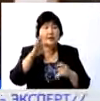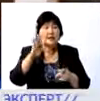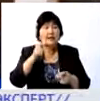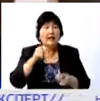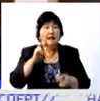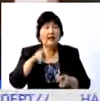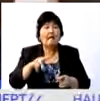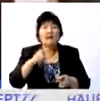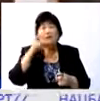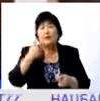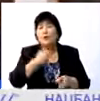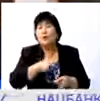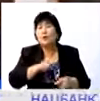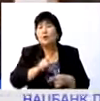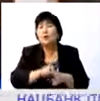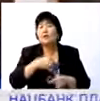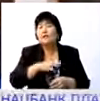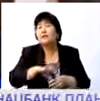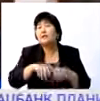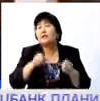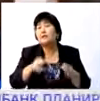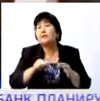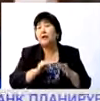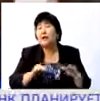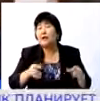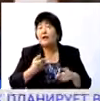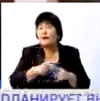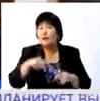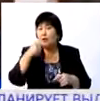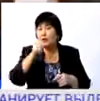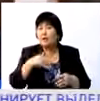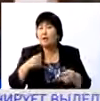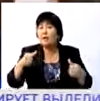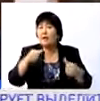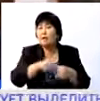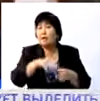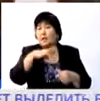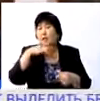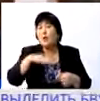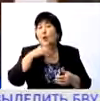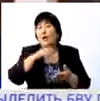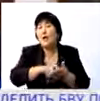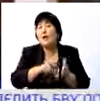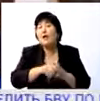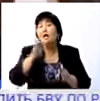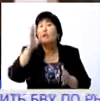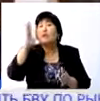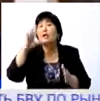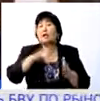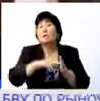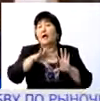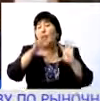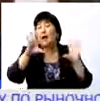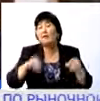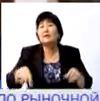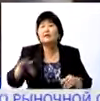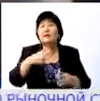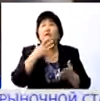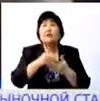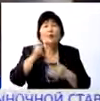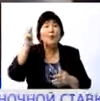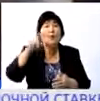это очень важно для обеспечения безопасности детей в этом году мы подключаем несколько классов перспективе планируем охватить всех своих учеников